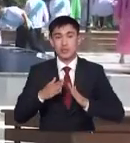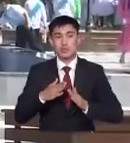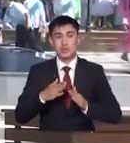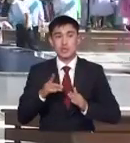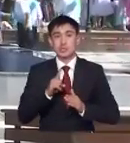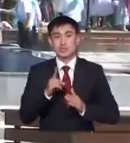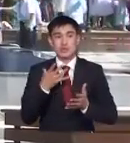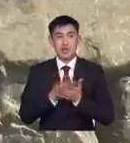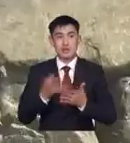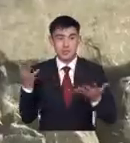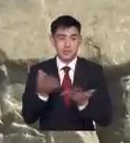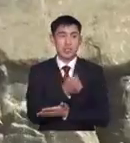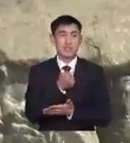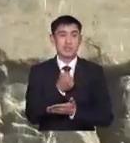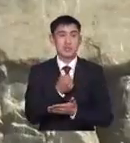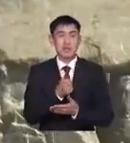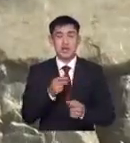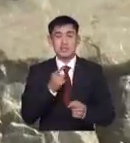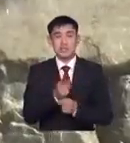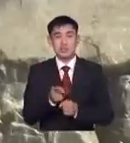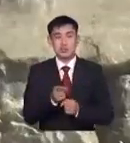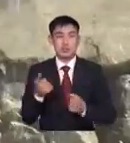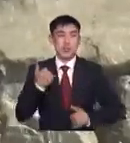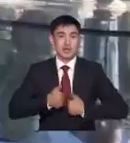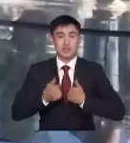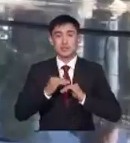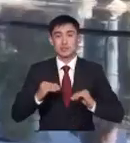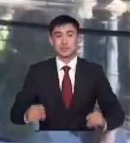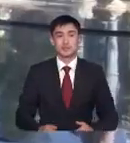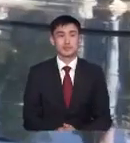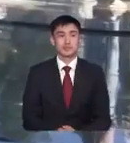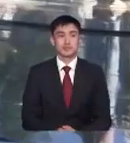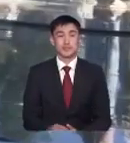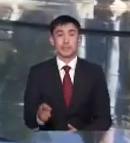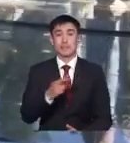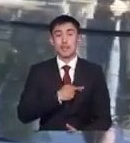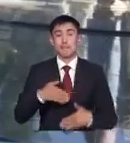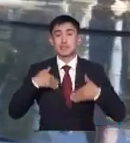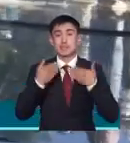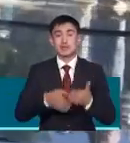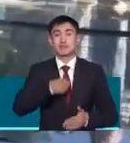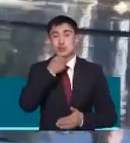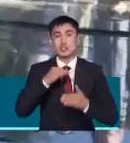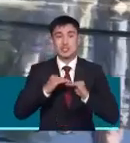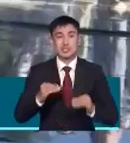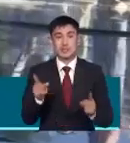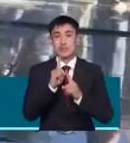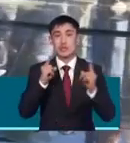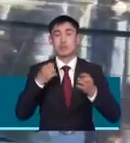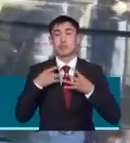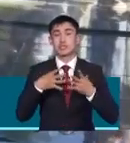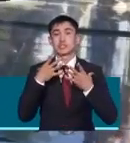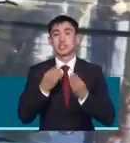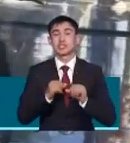поколение, своими достижениями заставляют заслуженно гордиться. Я поздравляю всех взрослых и детей с великим праздником День